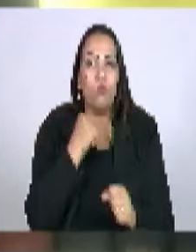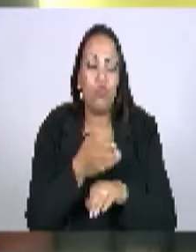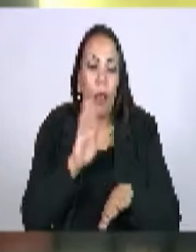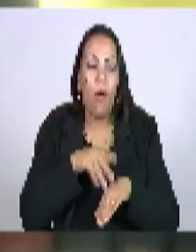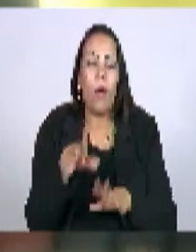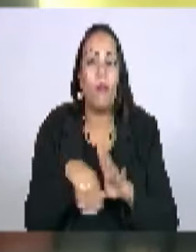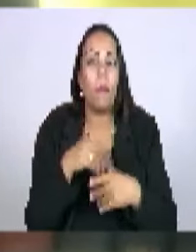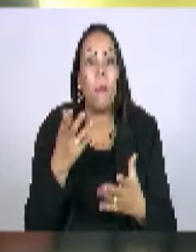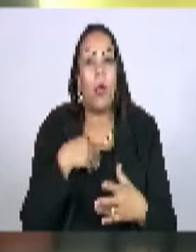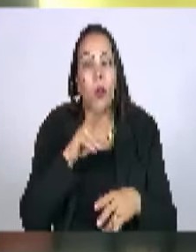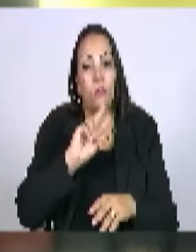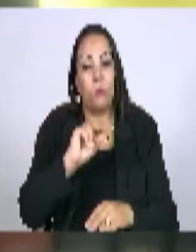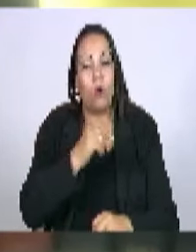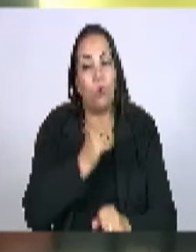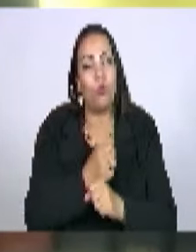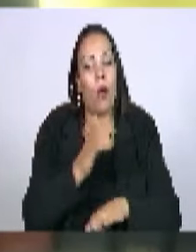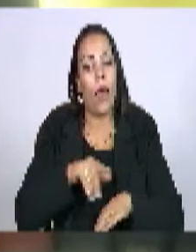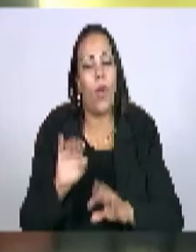على الموضوع ده